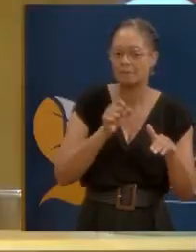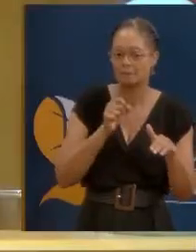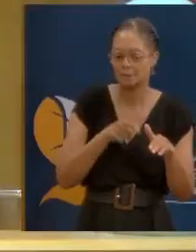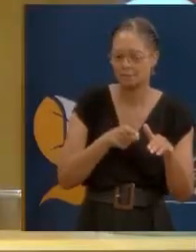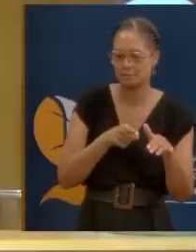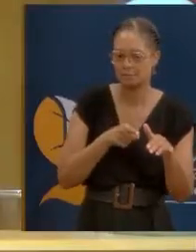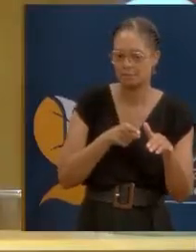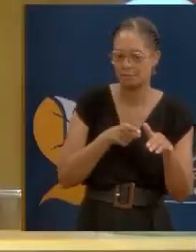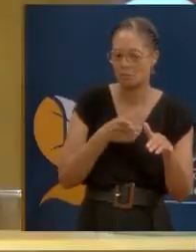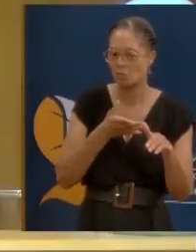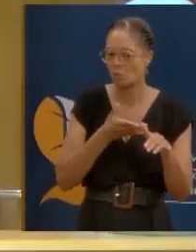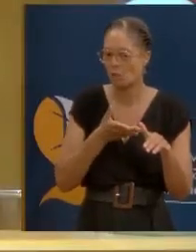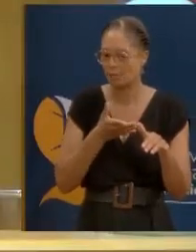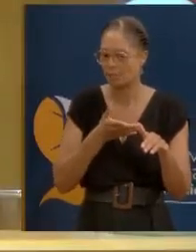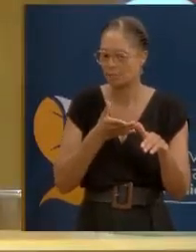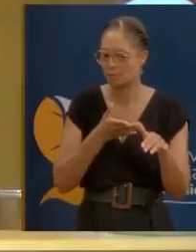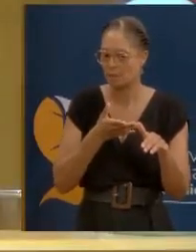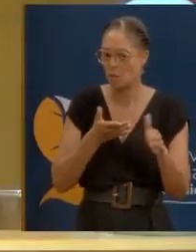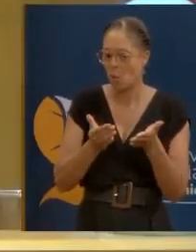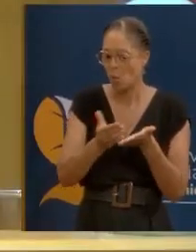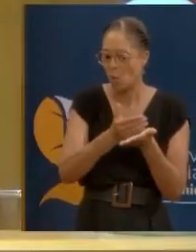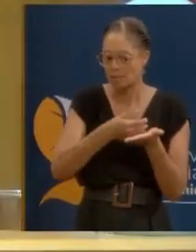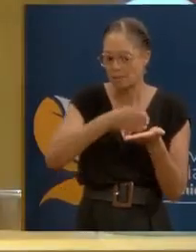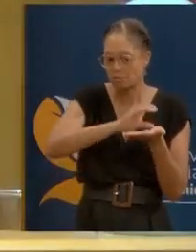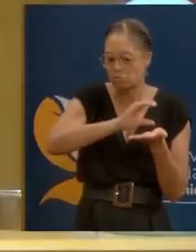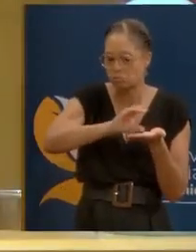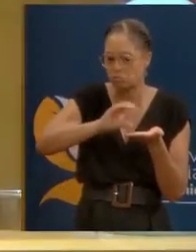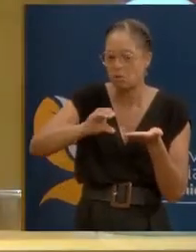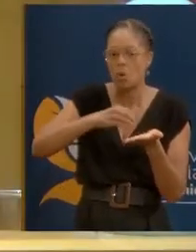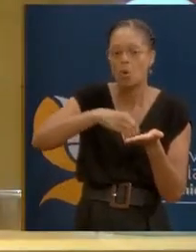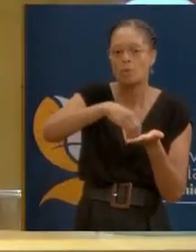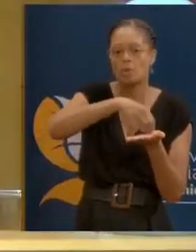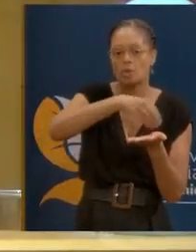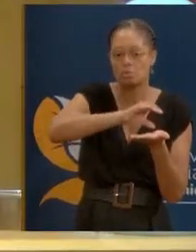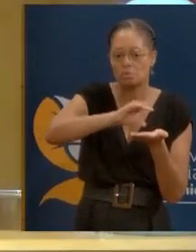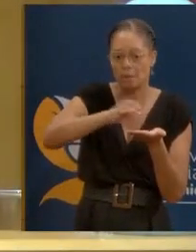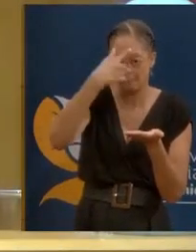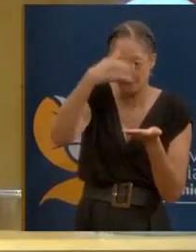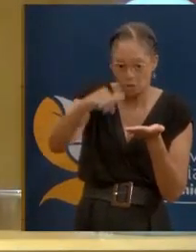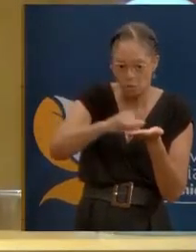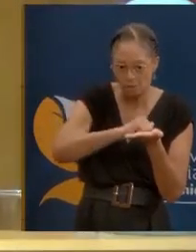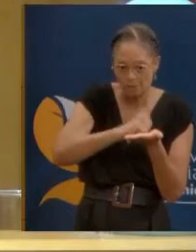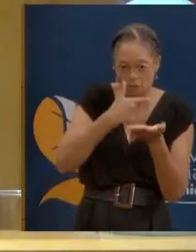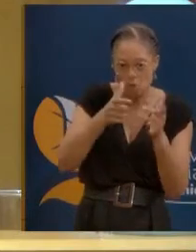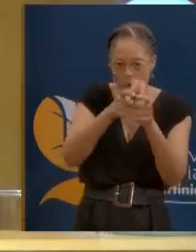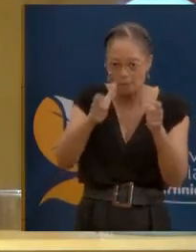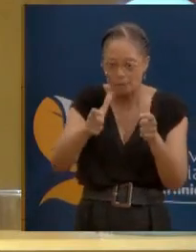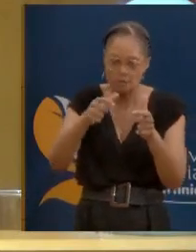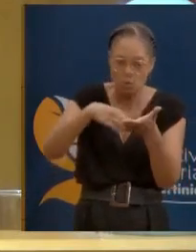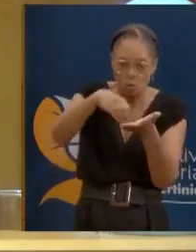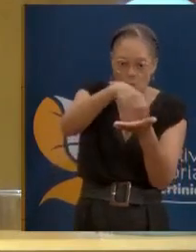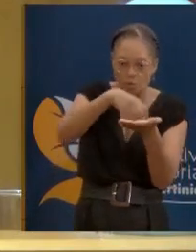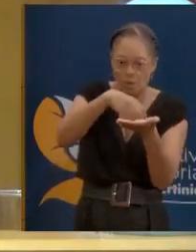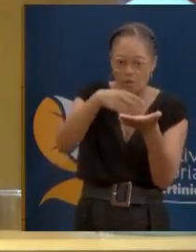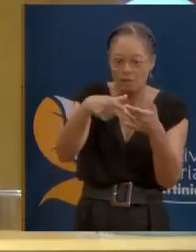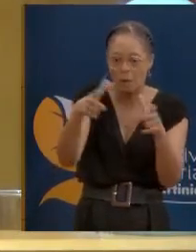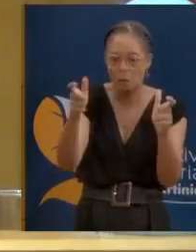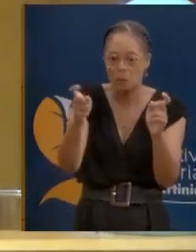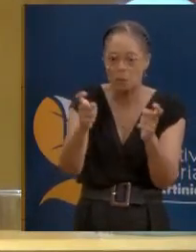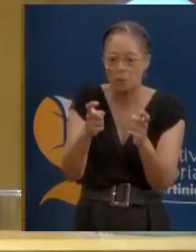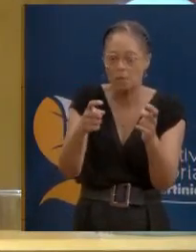ce sont des recettes pour les communes. Quand on le supprime, on appauvrit les communes. Alors on a inventé un gadget